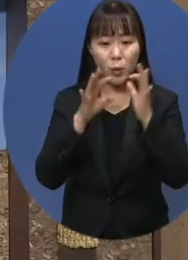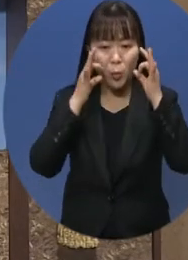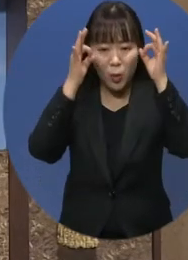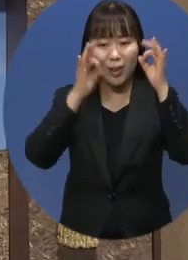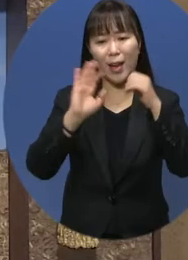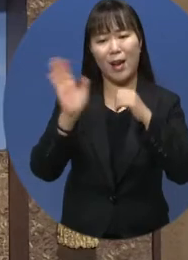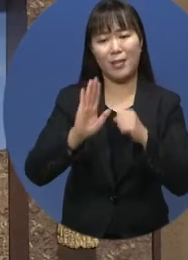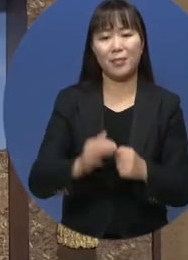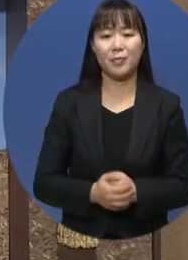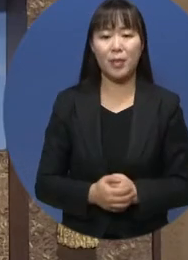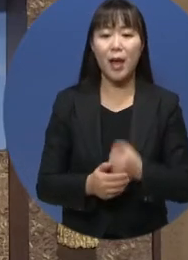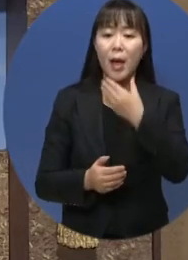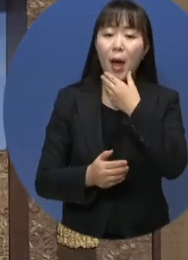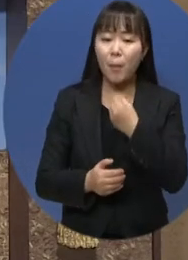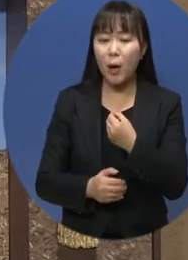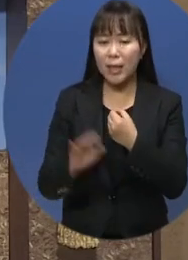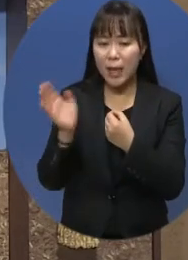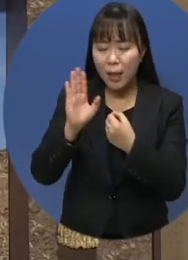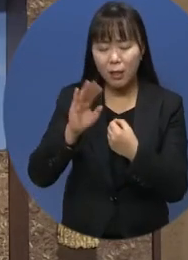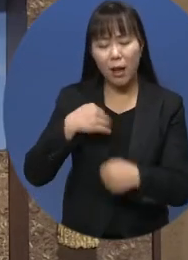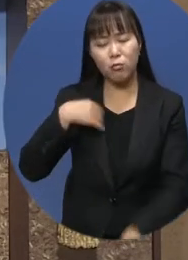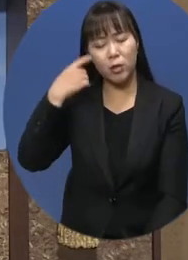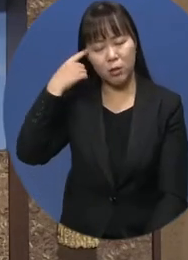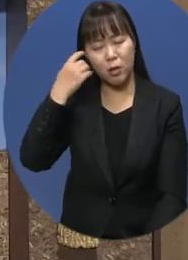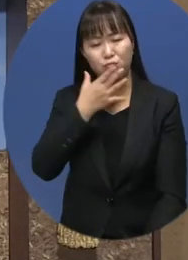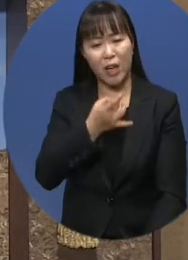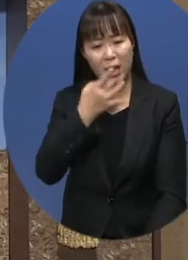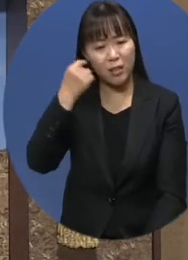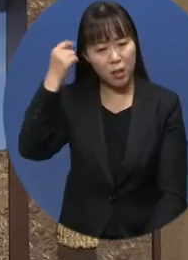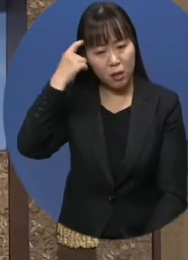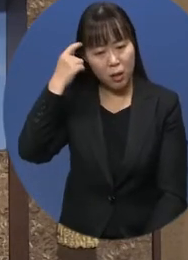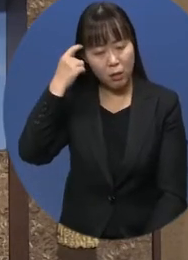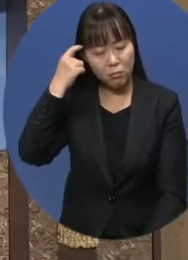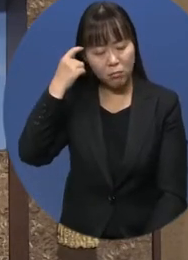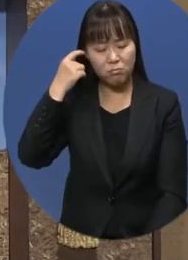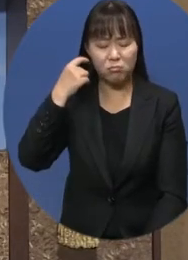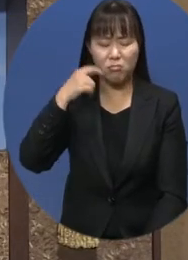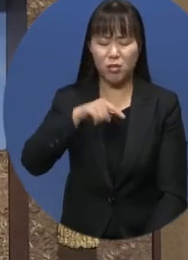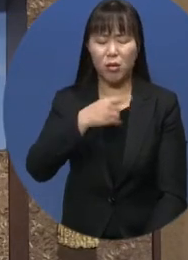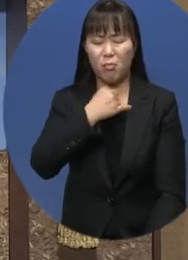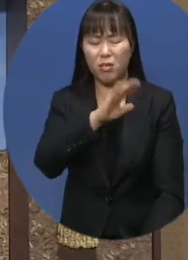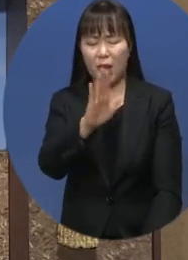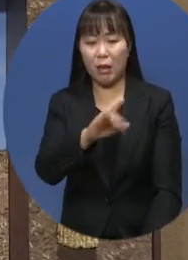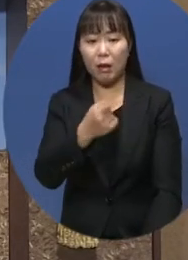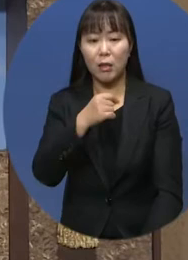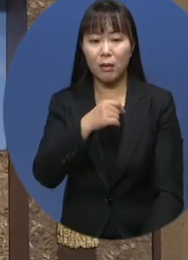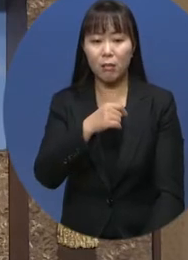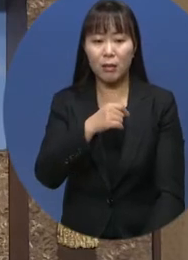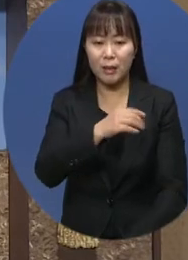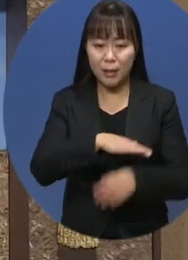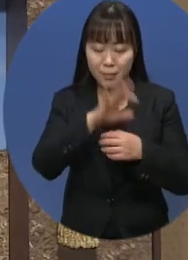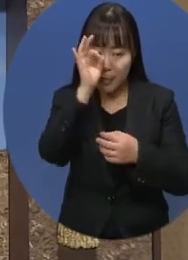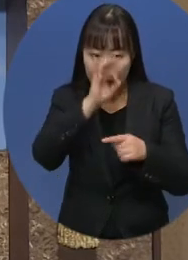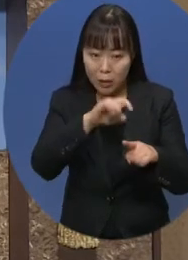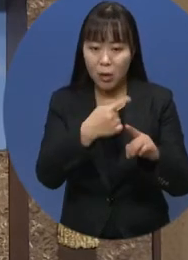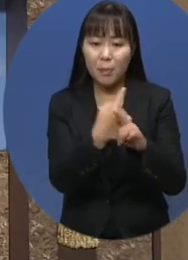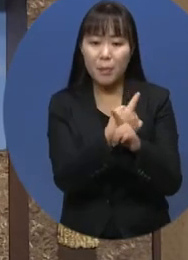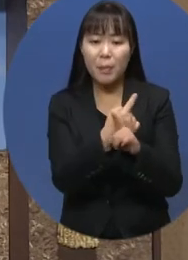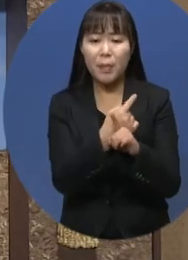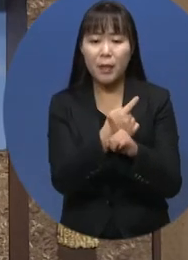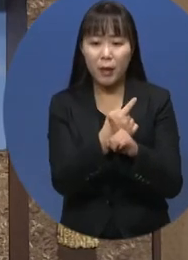아니라 행복하지 않다고 생각하는 이거는 행복하지 않아 이거 이런걸 잘 찾아 가지고 이 부분을